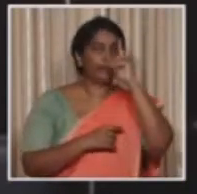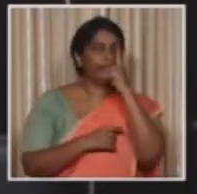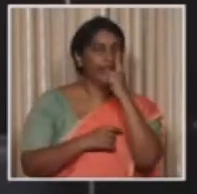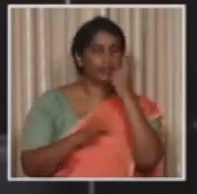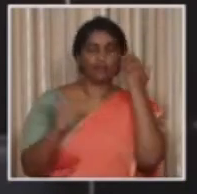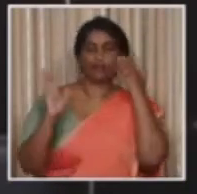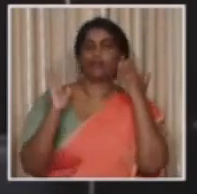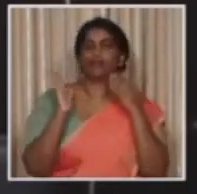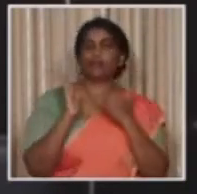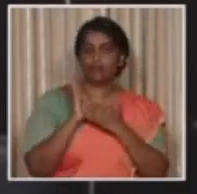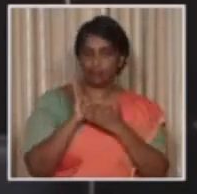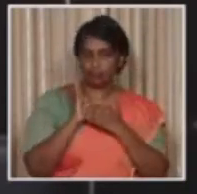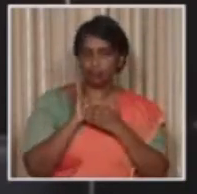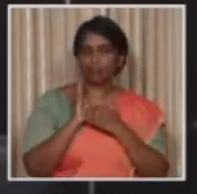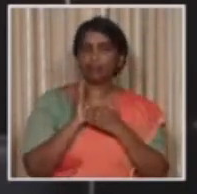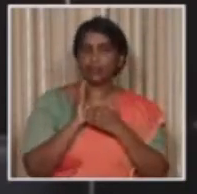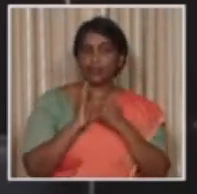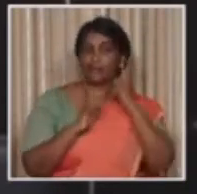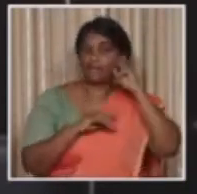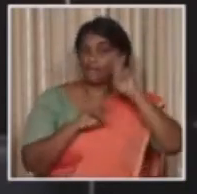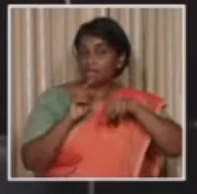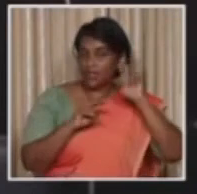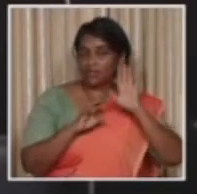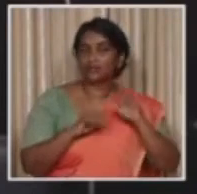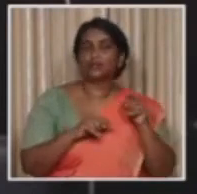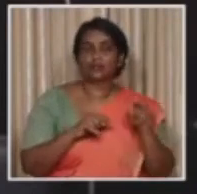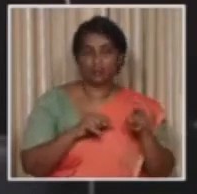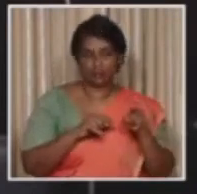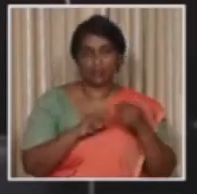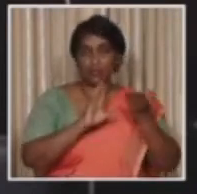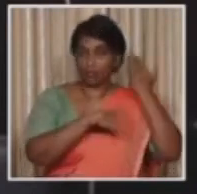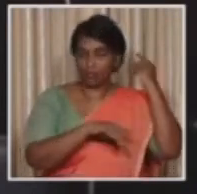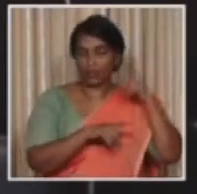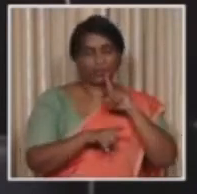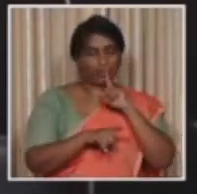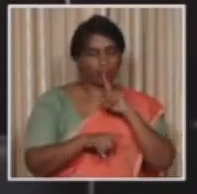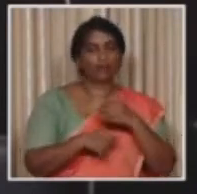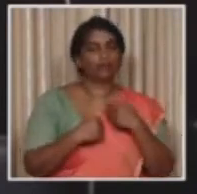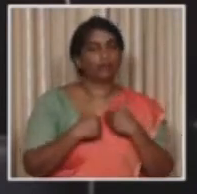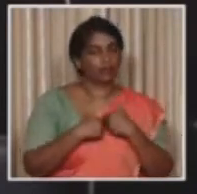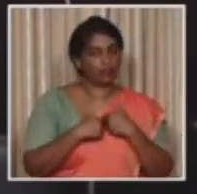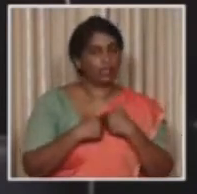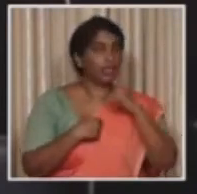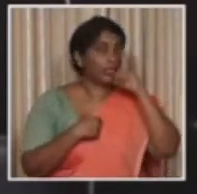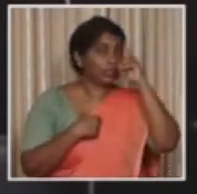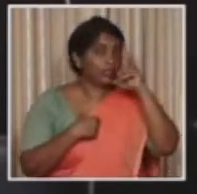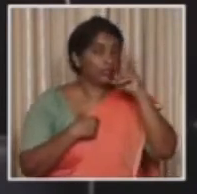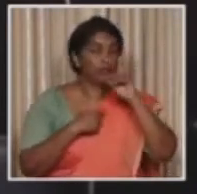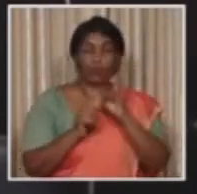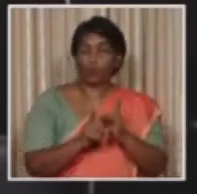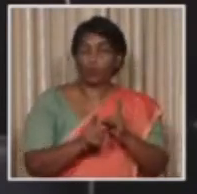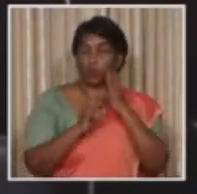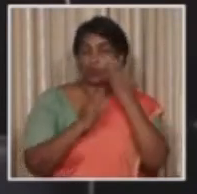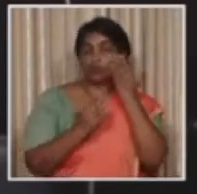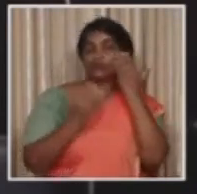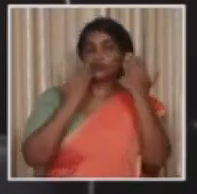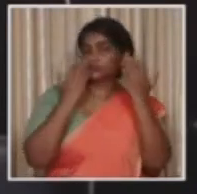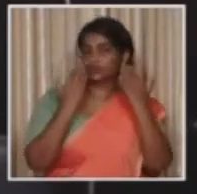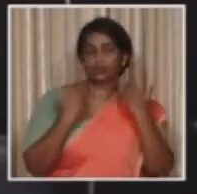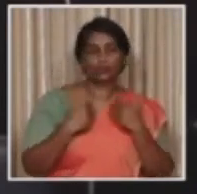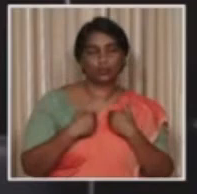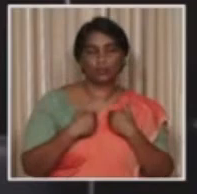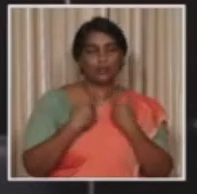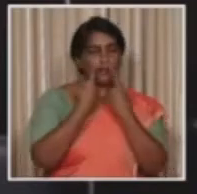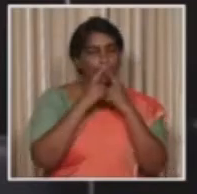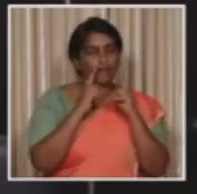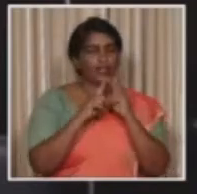කෙරෙහි අපි විශ්වාස කරන බවට ඒ ඉතිහාසය තියෙනවා. අපිට දෙවියන්ගේ ස්වරූපය පිළිබඳව අපි